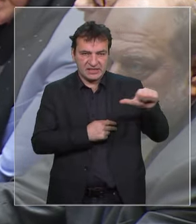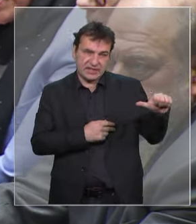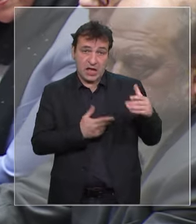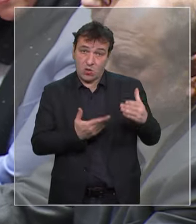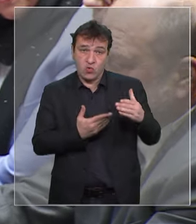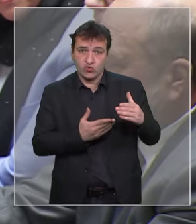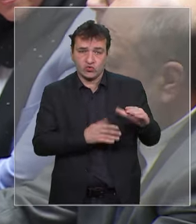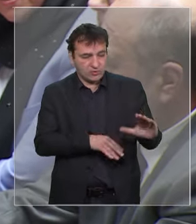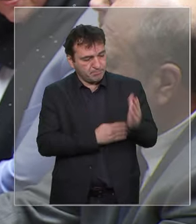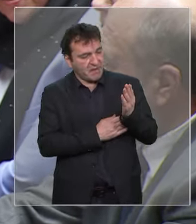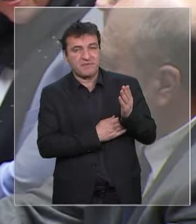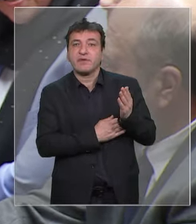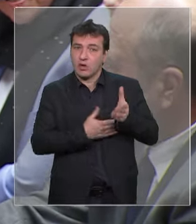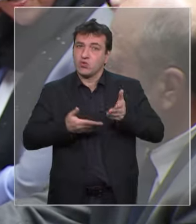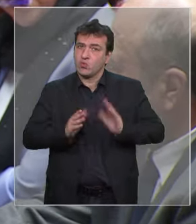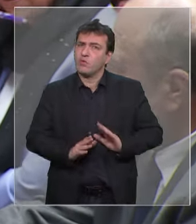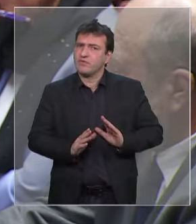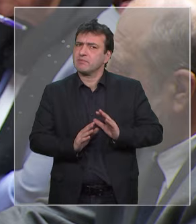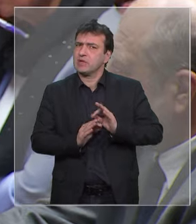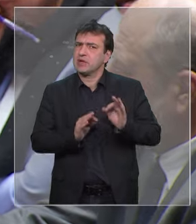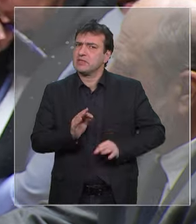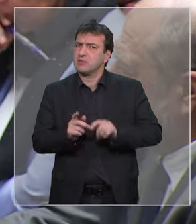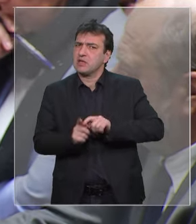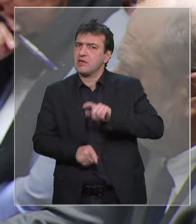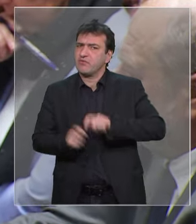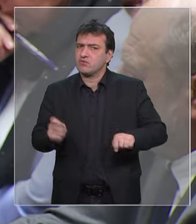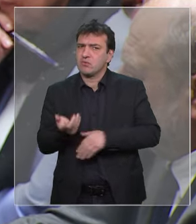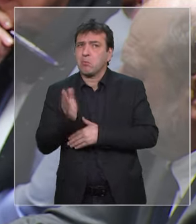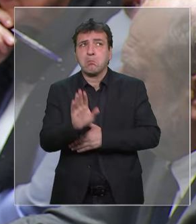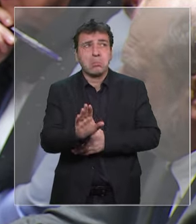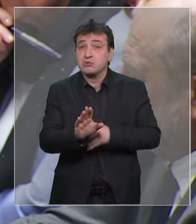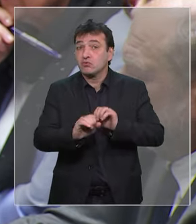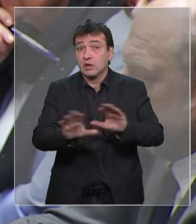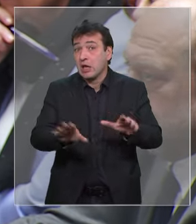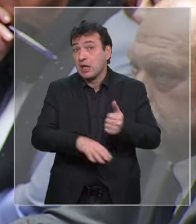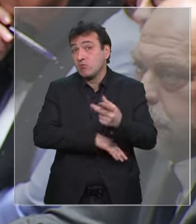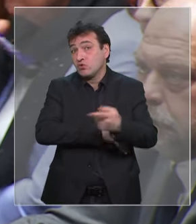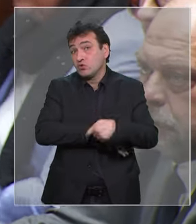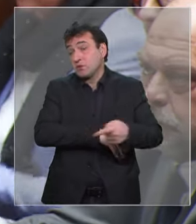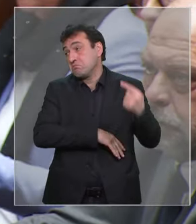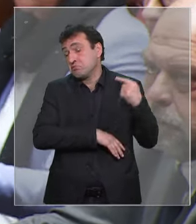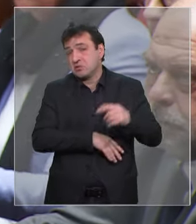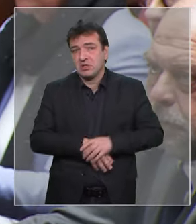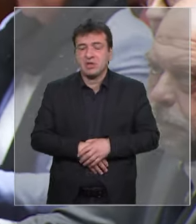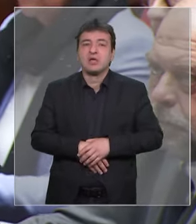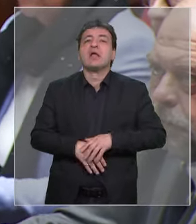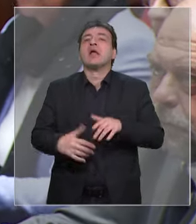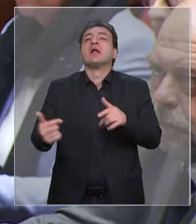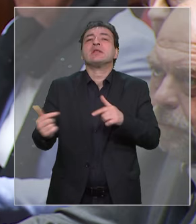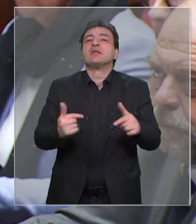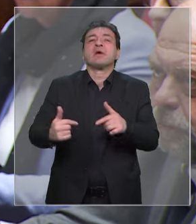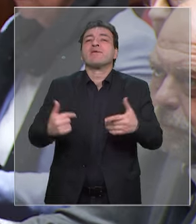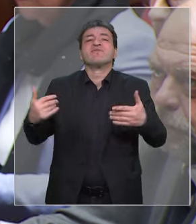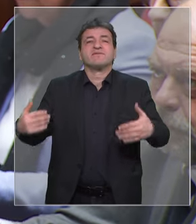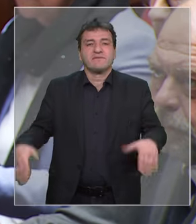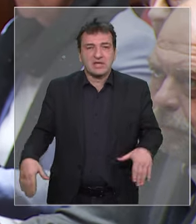aujourd'hui. Ils confirment le résultat des évaluations que j'avais présentées en transparence il y a quelques semaines et nous avons eu l'occasion d'en débattre.